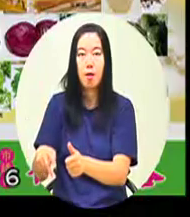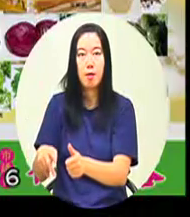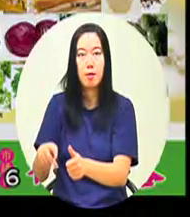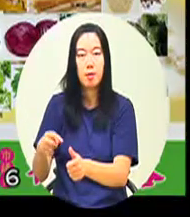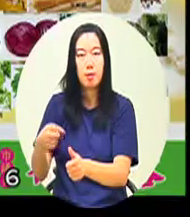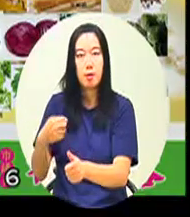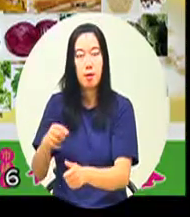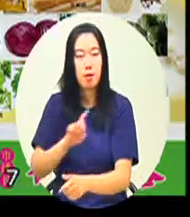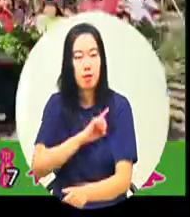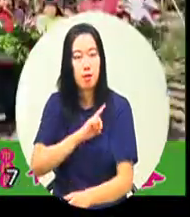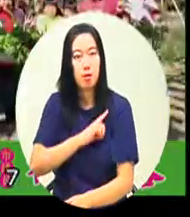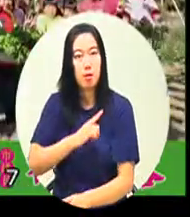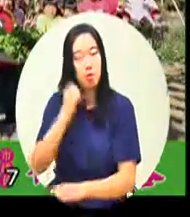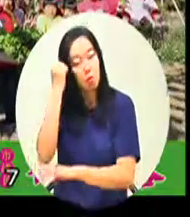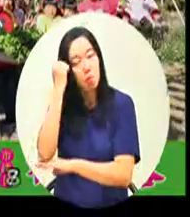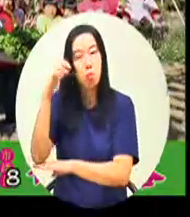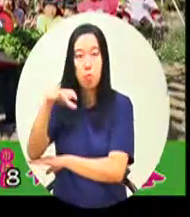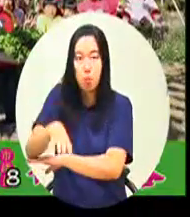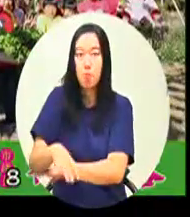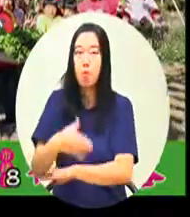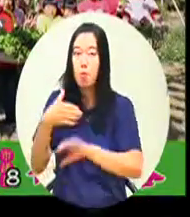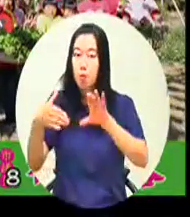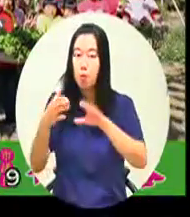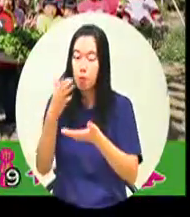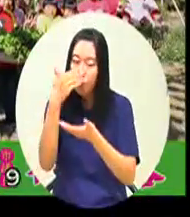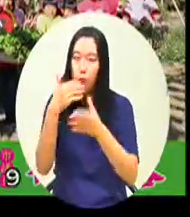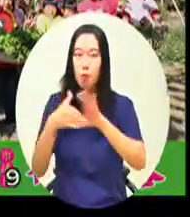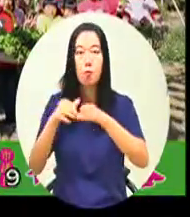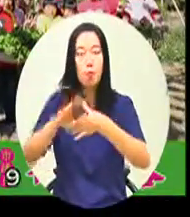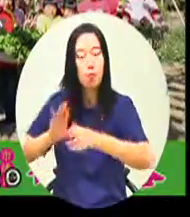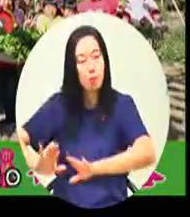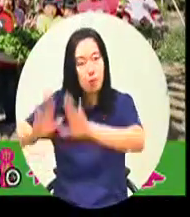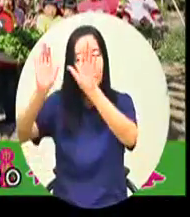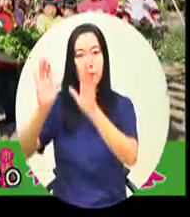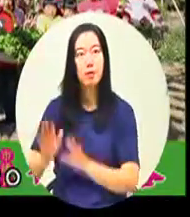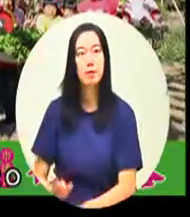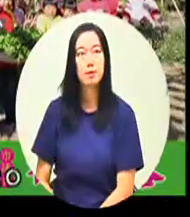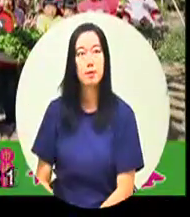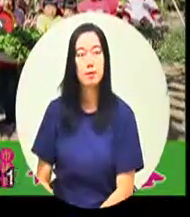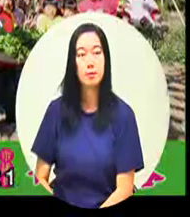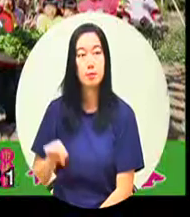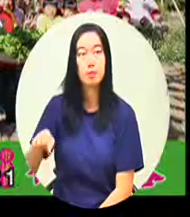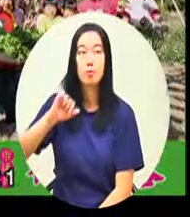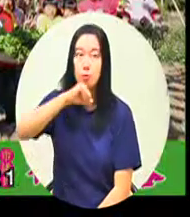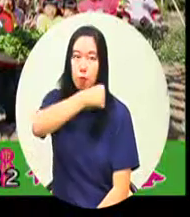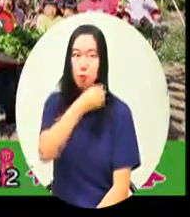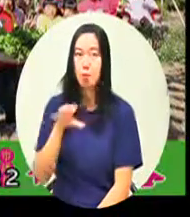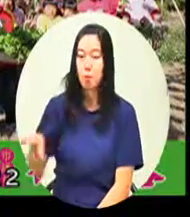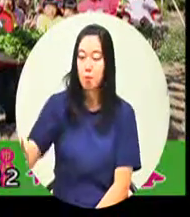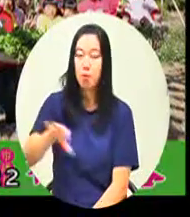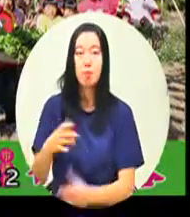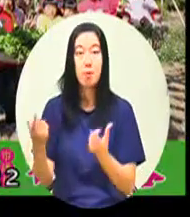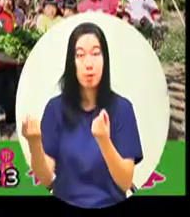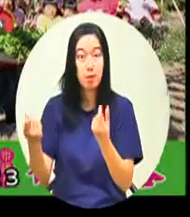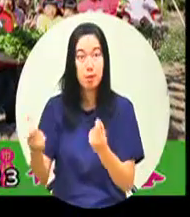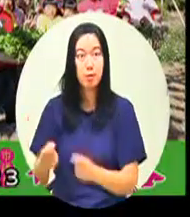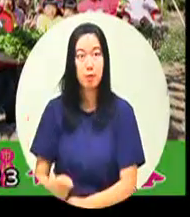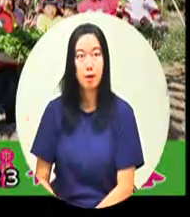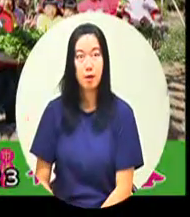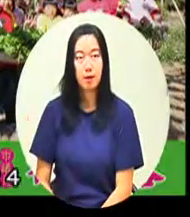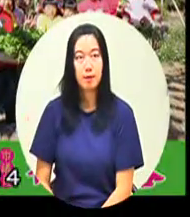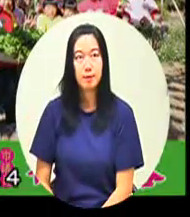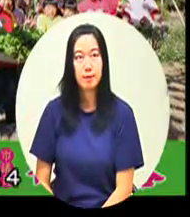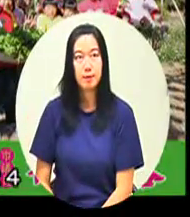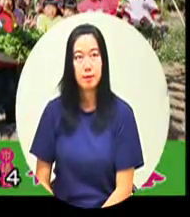饮食文化，你看，真好哈。那我们刚，我们台湾也是一样啊，哈。咱台湾